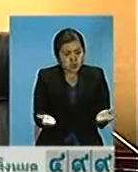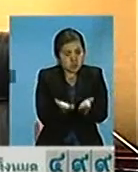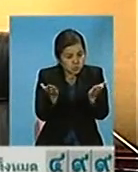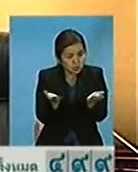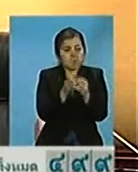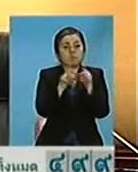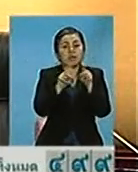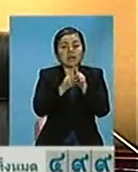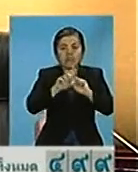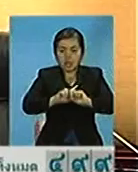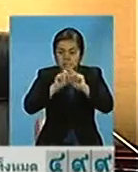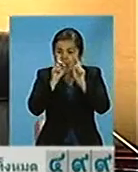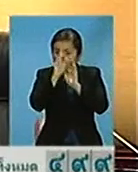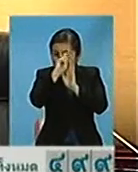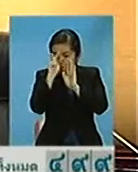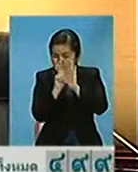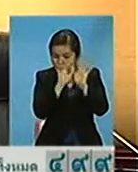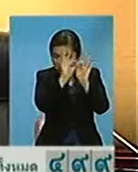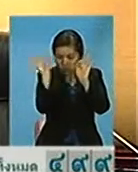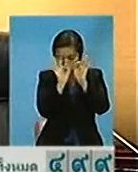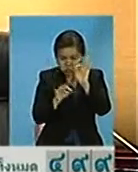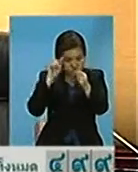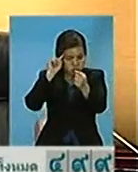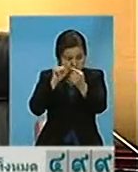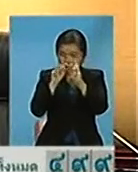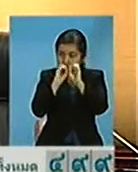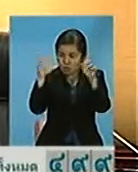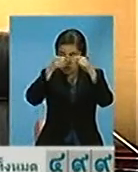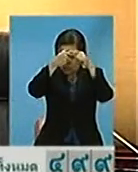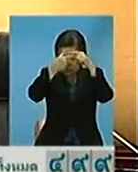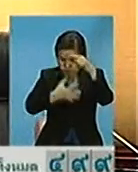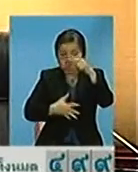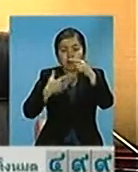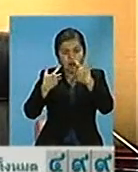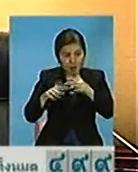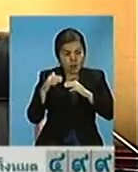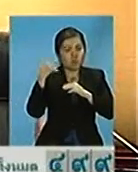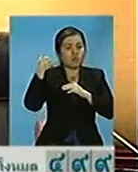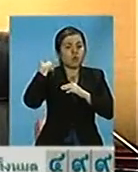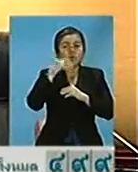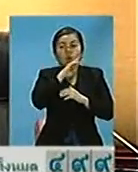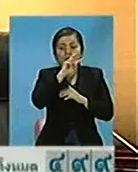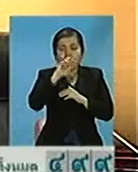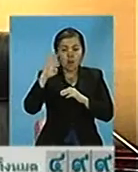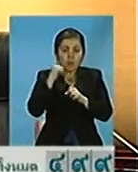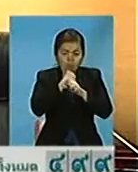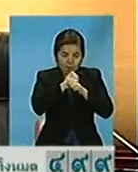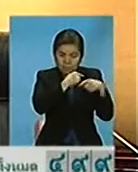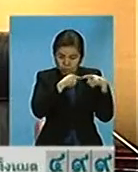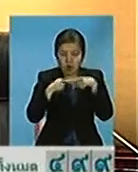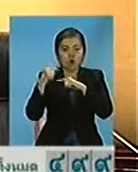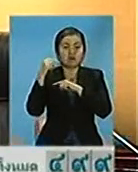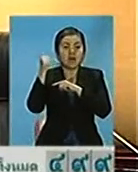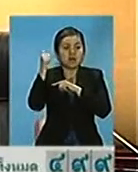ฎหมายเนี่ยมันเขียนขึ้นมามีวัตถุประสงค์ชัดเจนอย่างนี้นะครับผมก็คิดว่าเพื่อให้ระบบพมันเดินหน้ากันต่อไปนะครับ